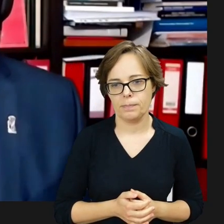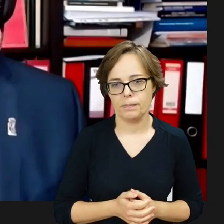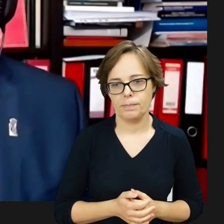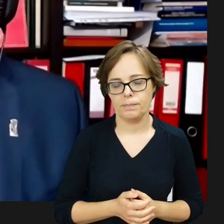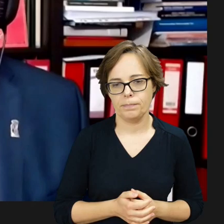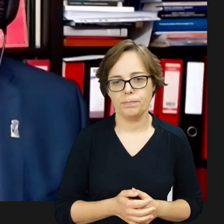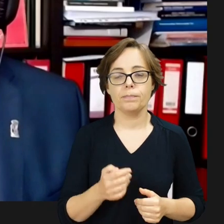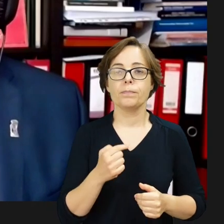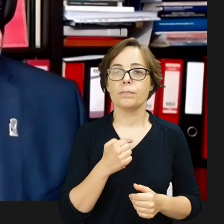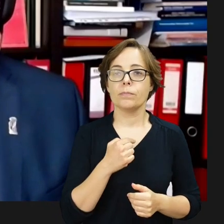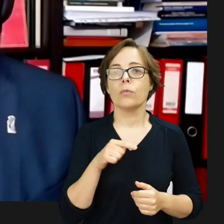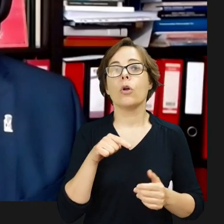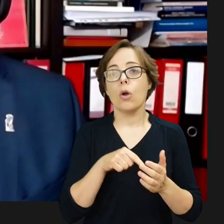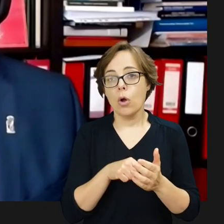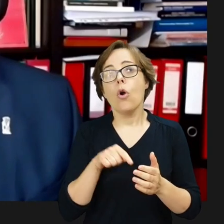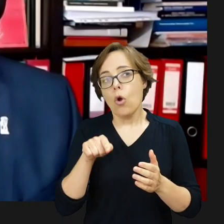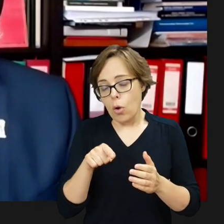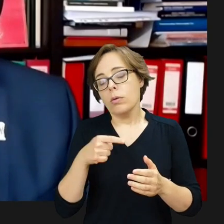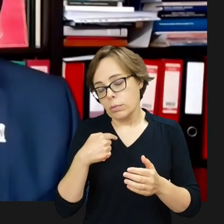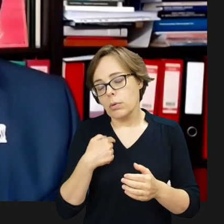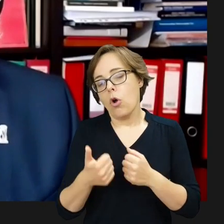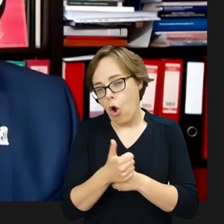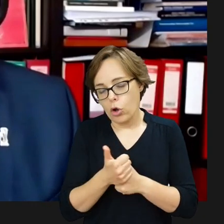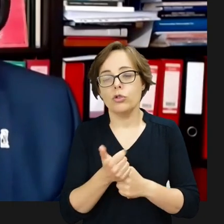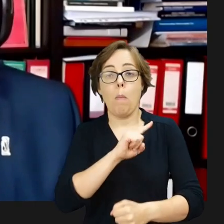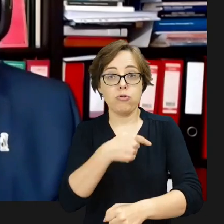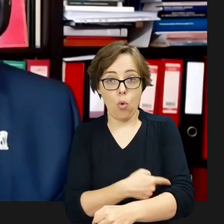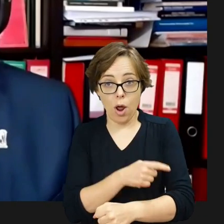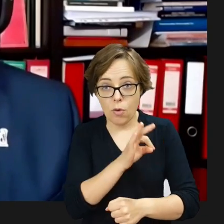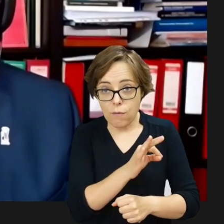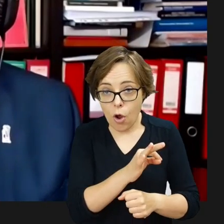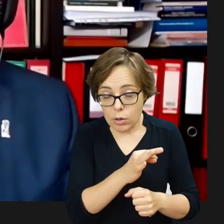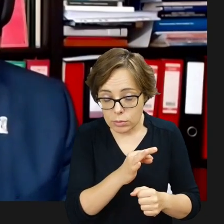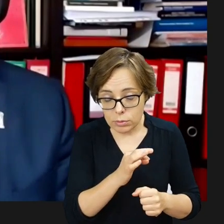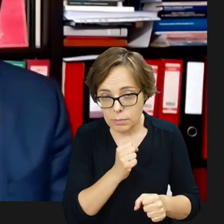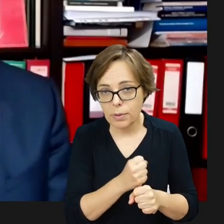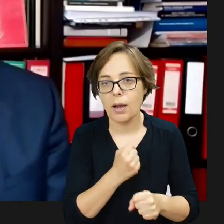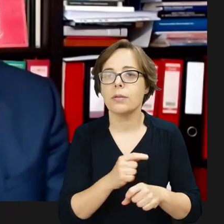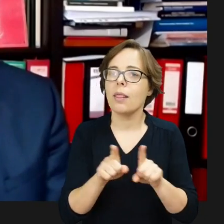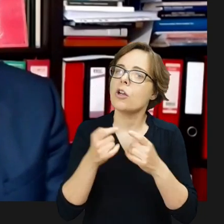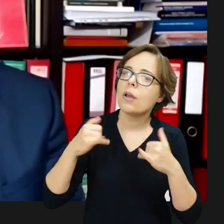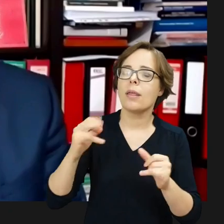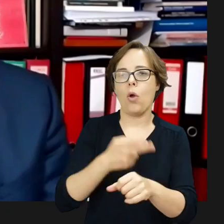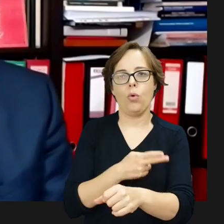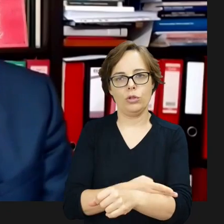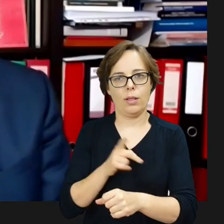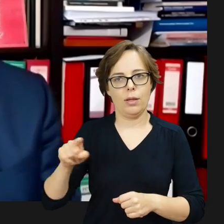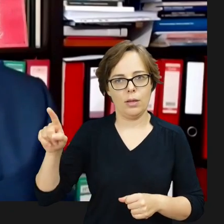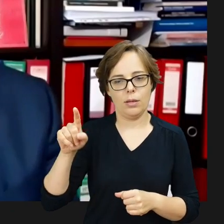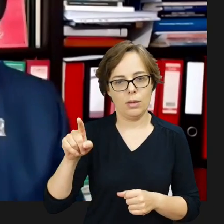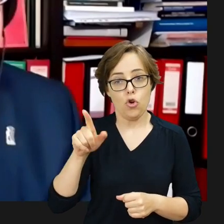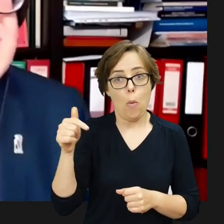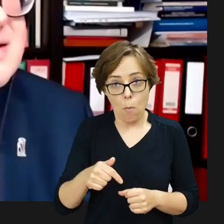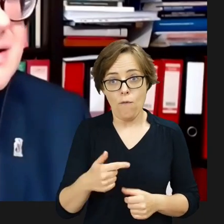o działalności prokuratury, mówię o działalności innych organów państwowych, które powinny dokonywać tego typu czynności,